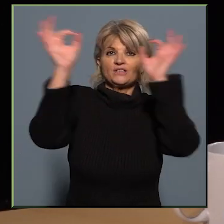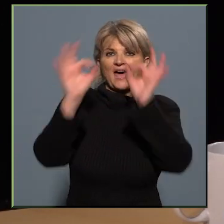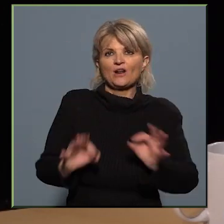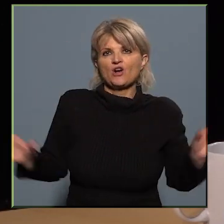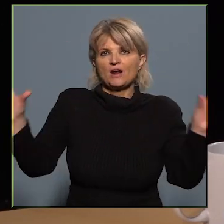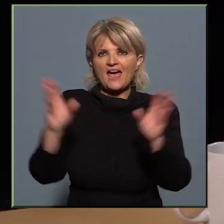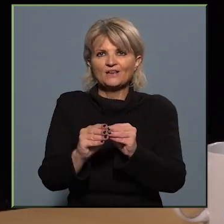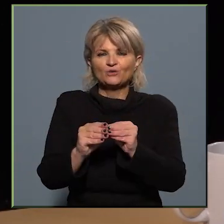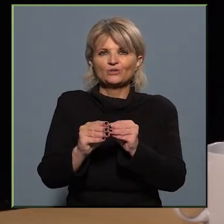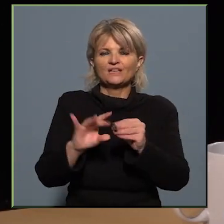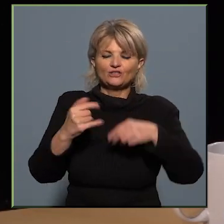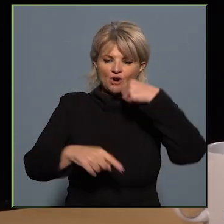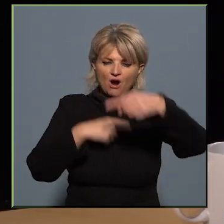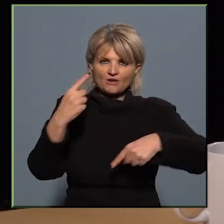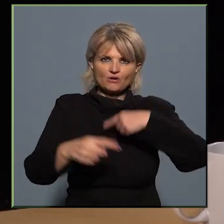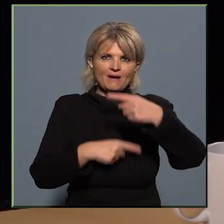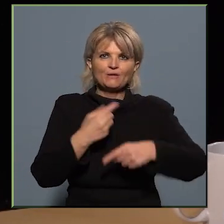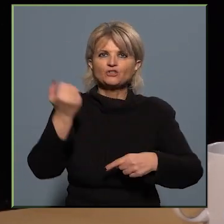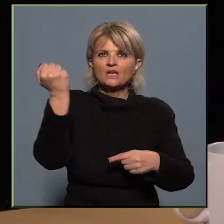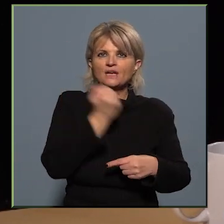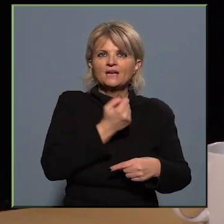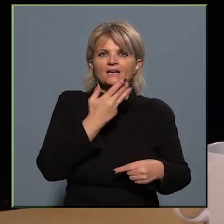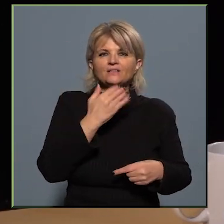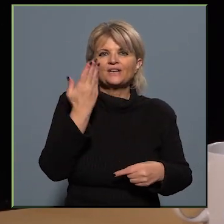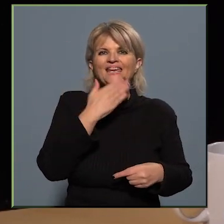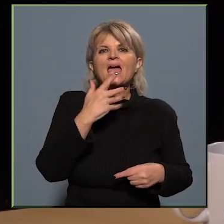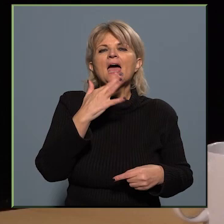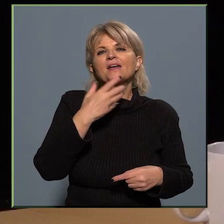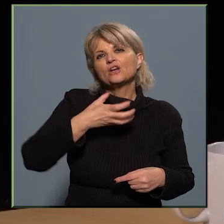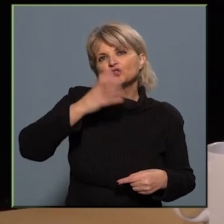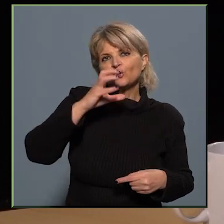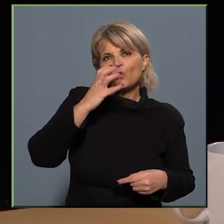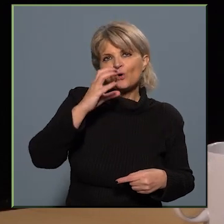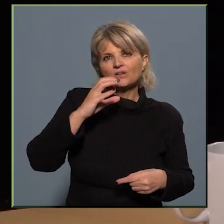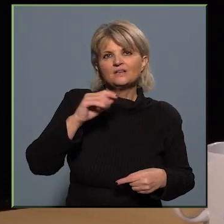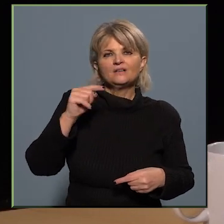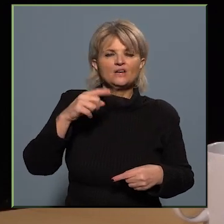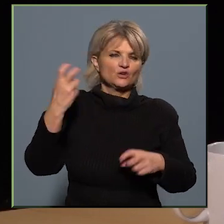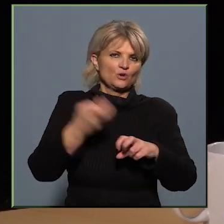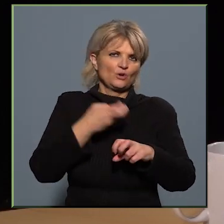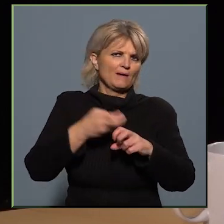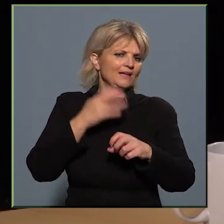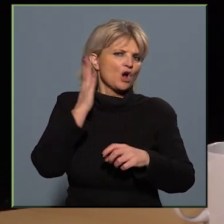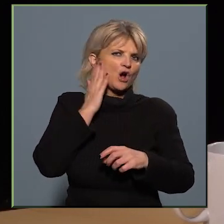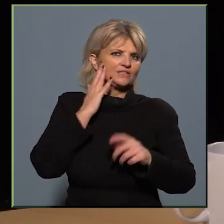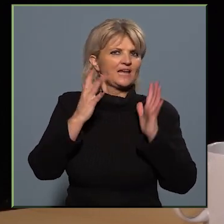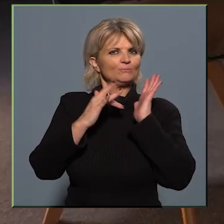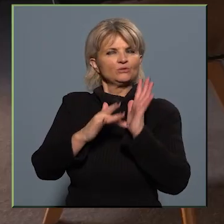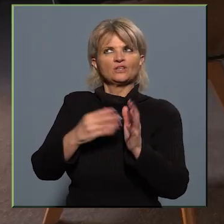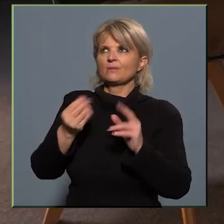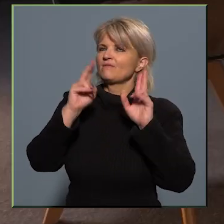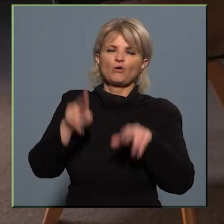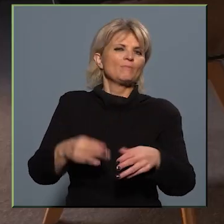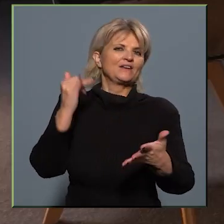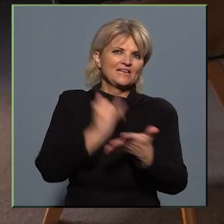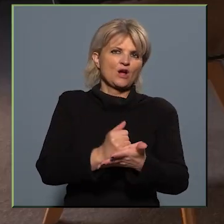nyilván a hagyományos Dreherrel és a többiekkel ahhoz, hogy Kőbánya azt az arcát mutassa, ami valójában az